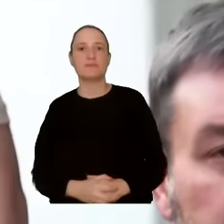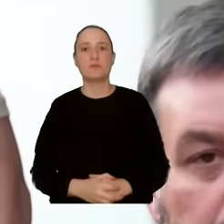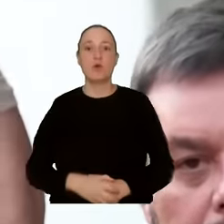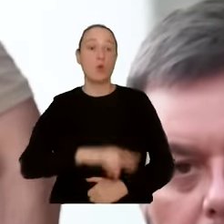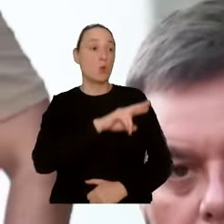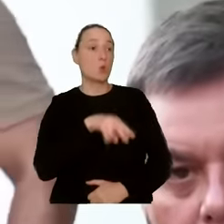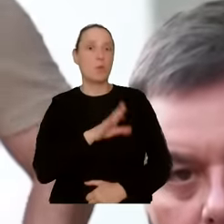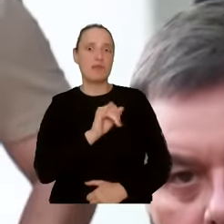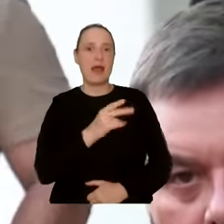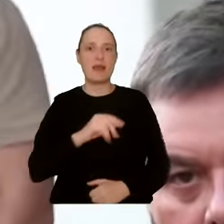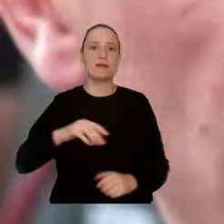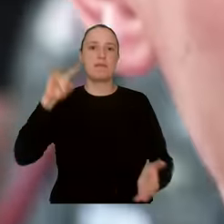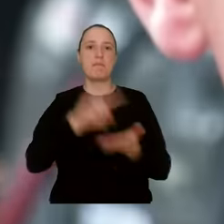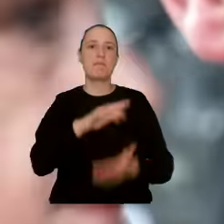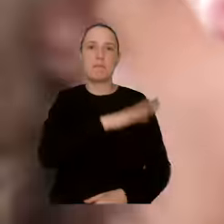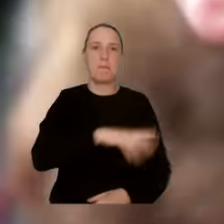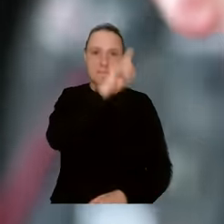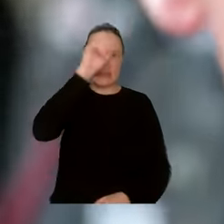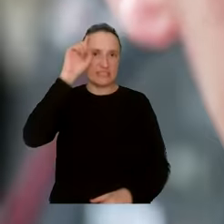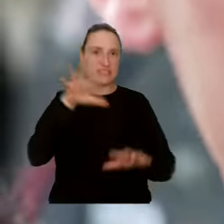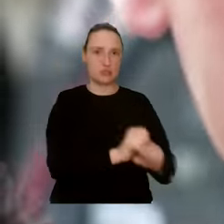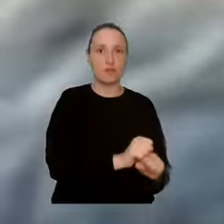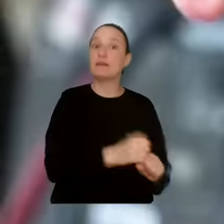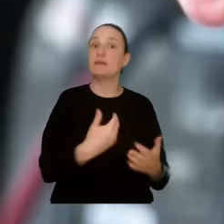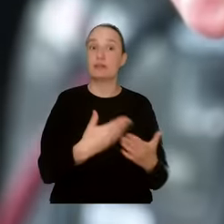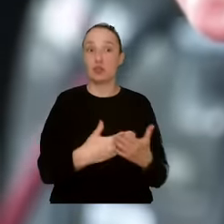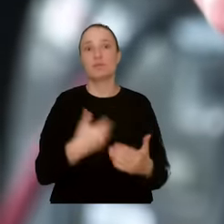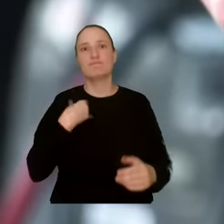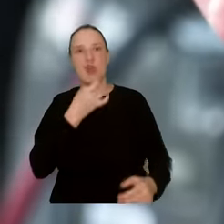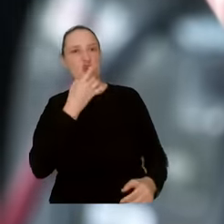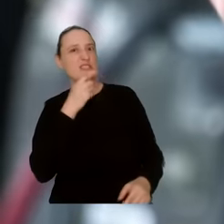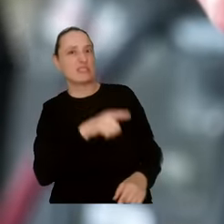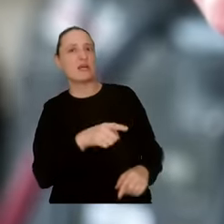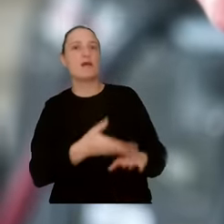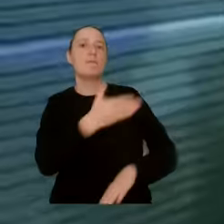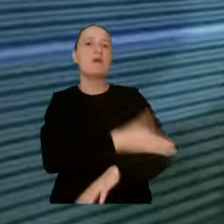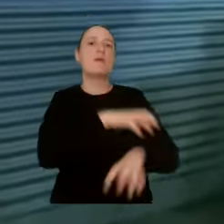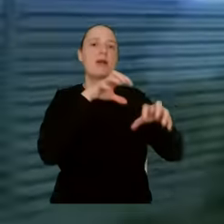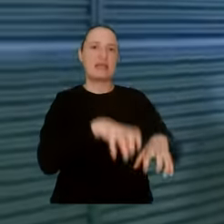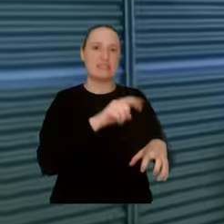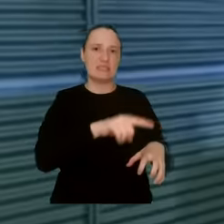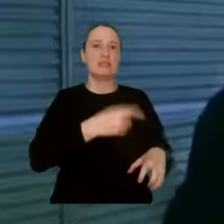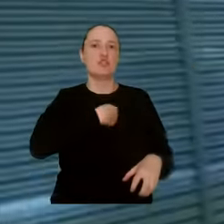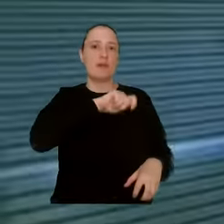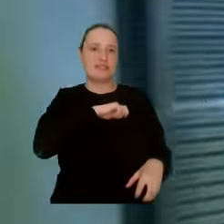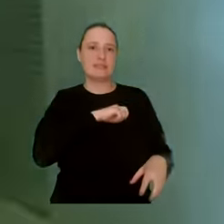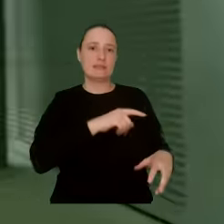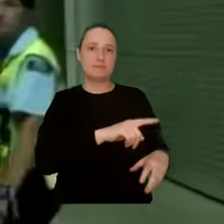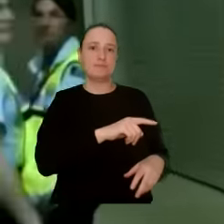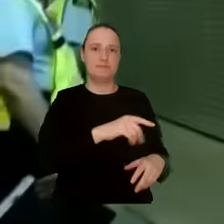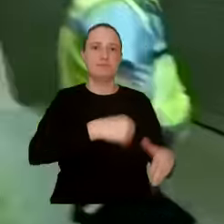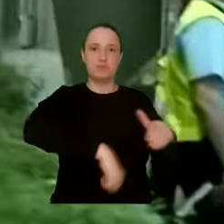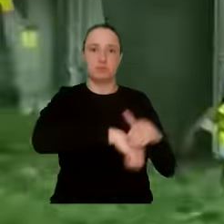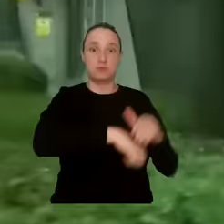przez policję na lotnisku w Madrycie. Wszystko w związku z oskarżeniami wobec byłego prezesa Hiszpańskiej Federacji Piłkarskiej. Działacz poszukiwany był